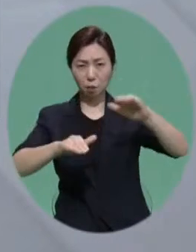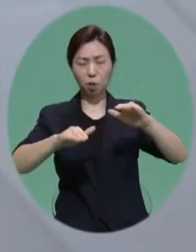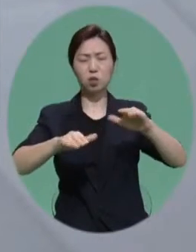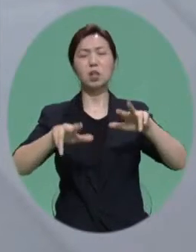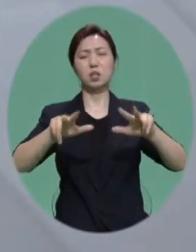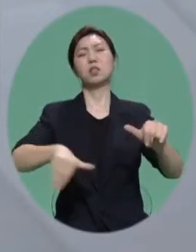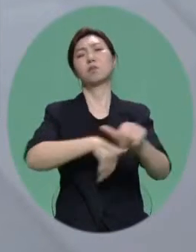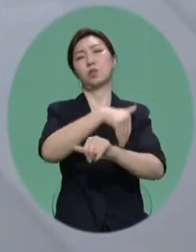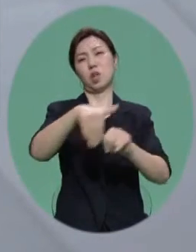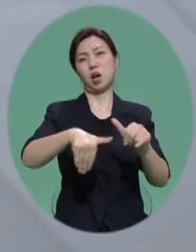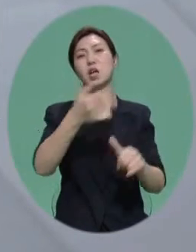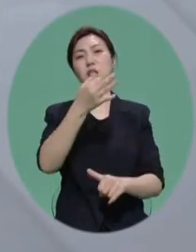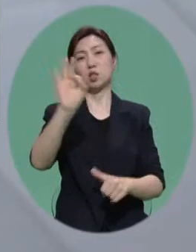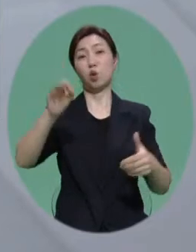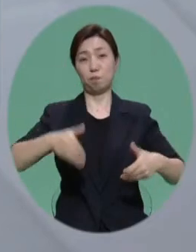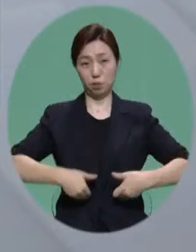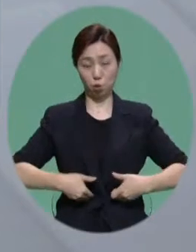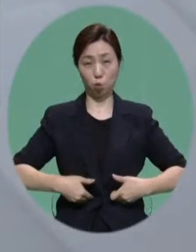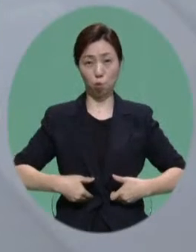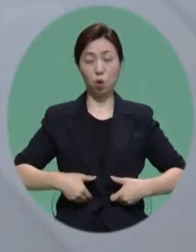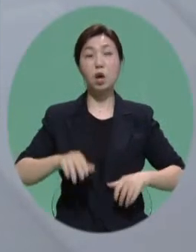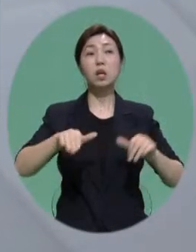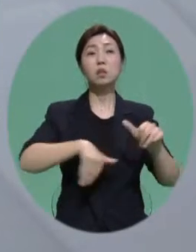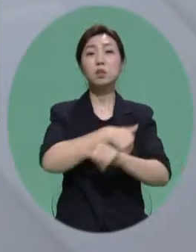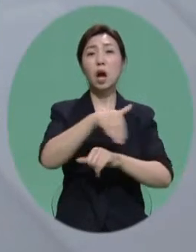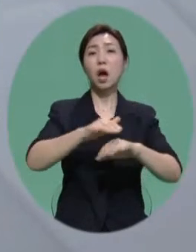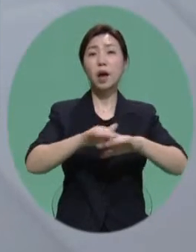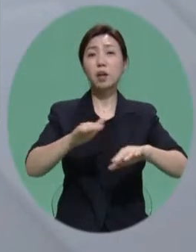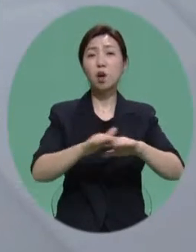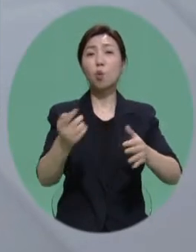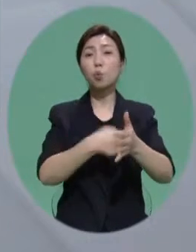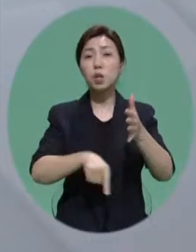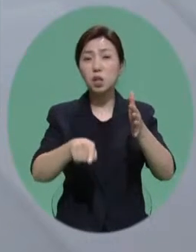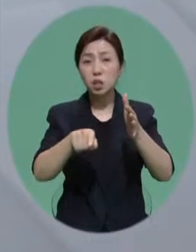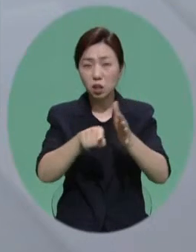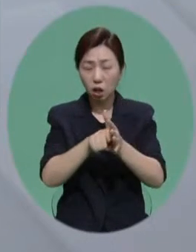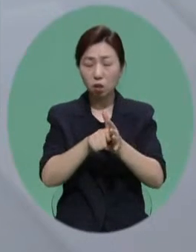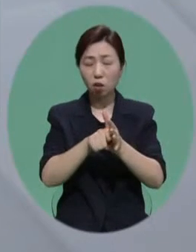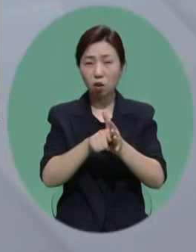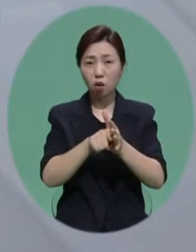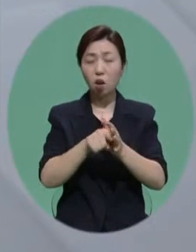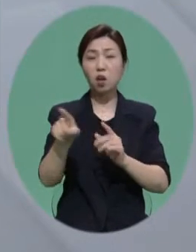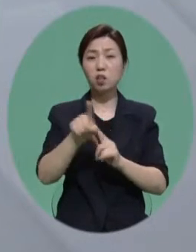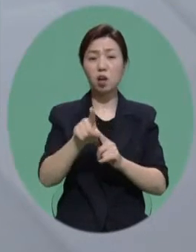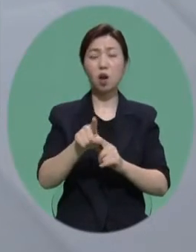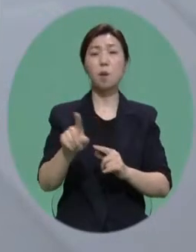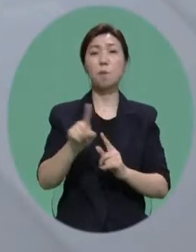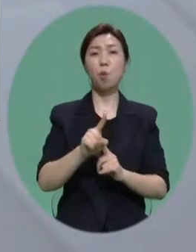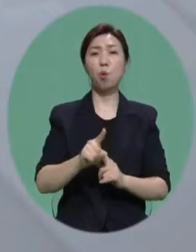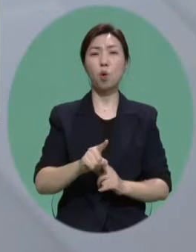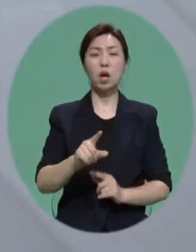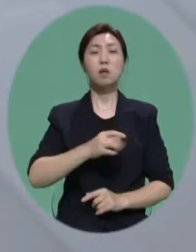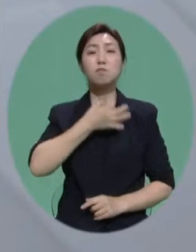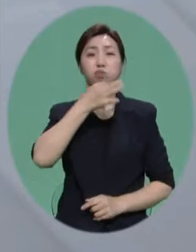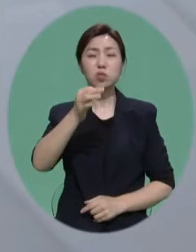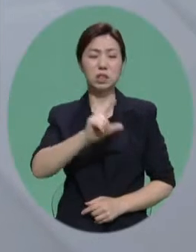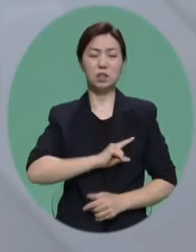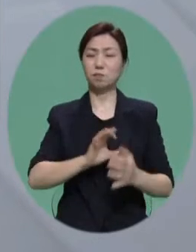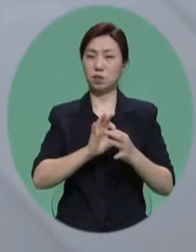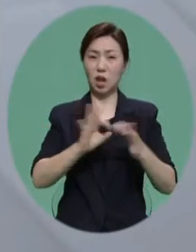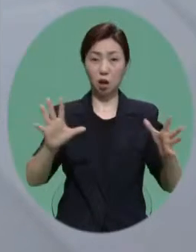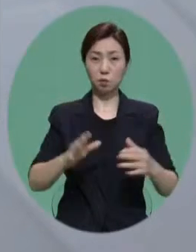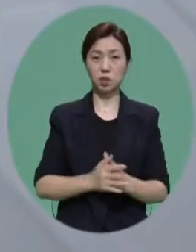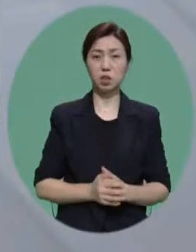그리고 이 현실을 극복하기 위한 노력을 뭐라고 부르든 간에 걸 페미니즘 이라 부르던 뭐라고 부르든 간에 그런